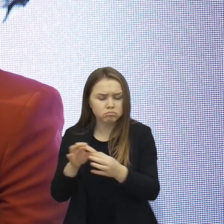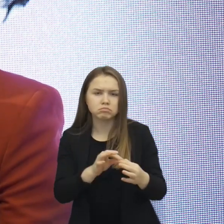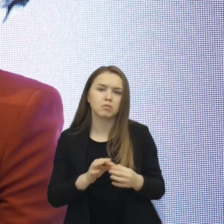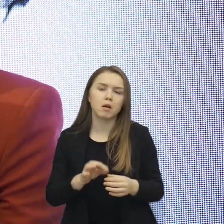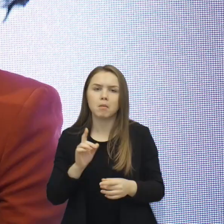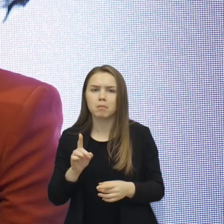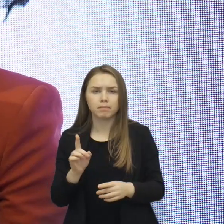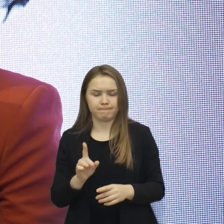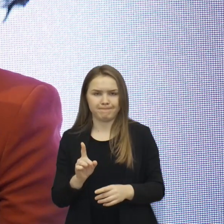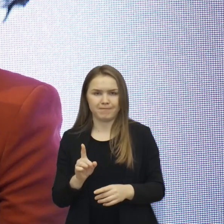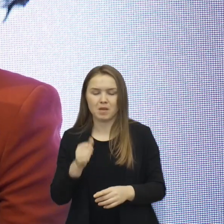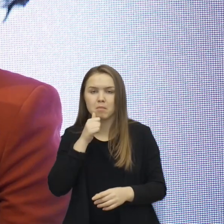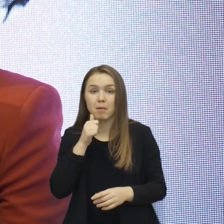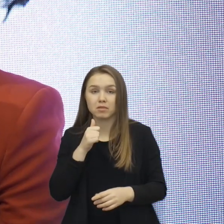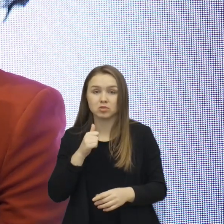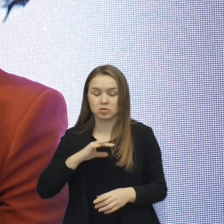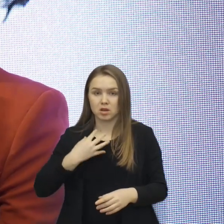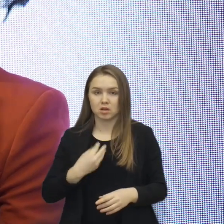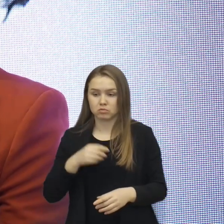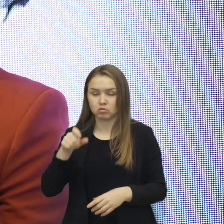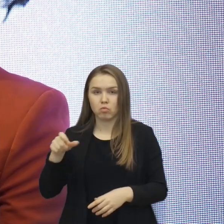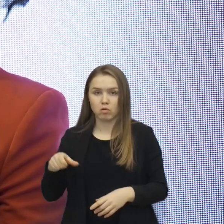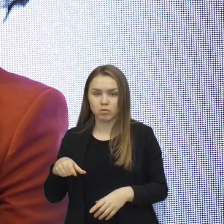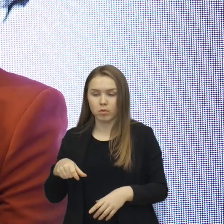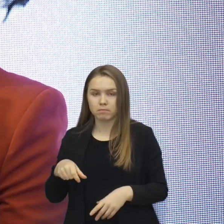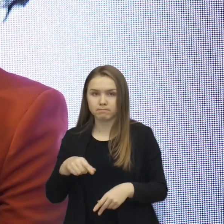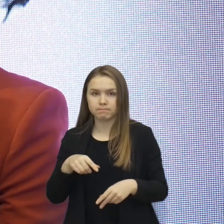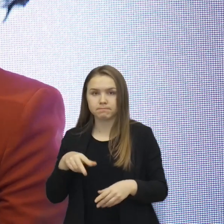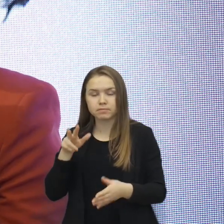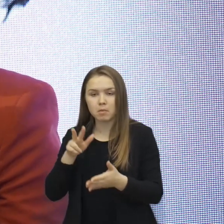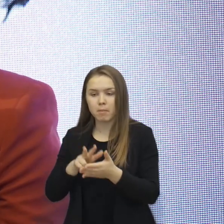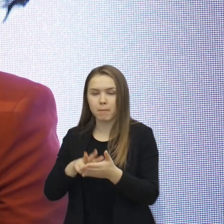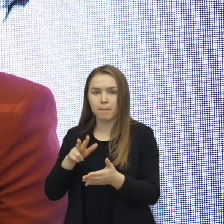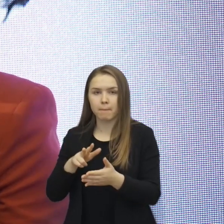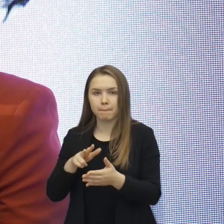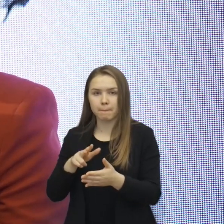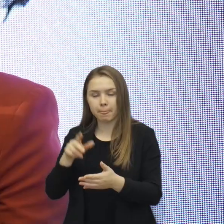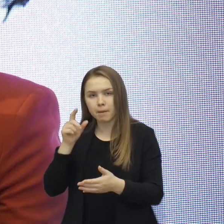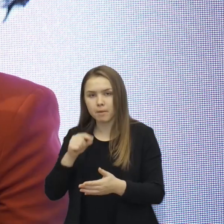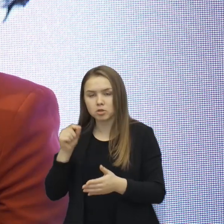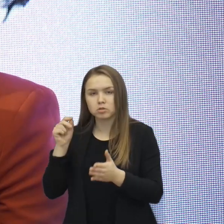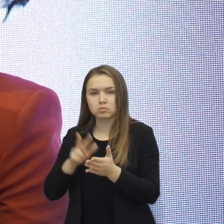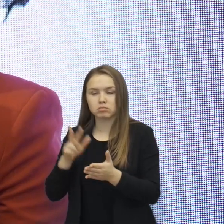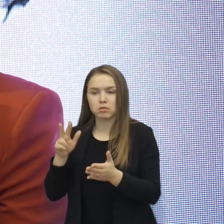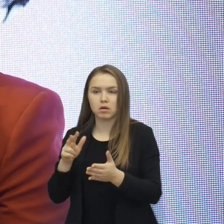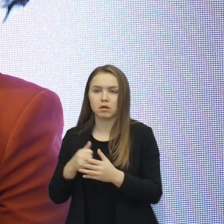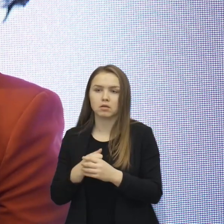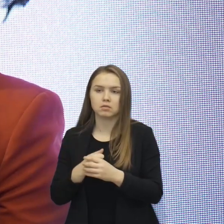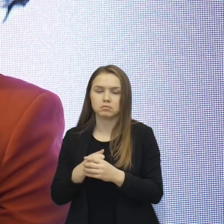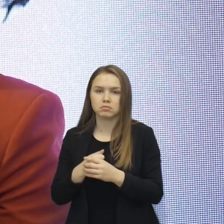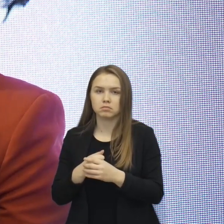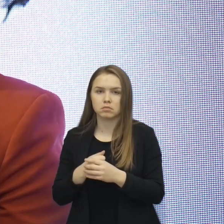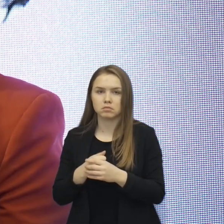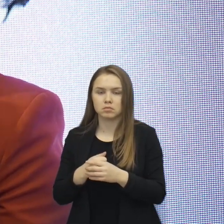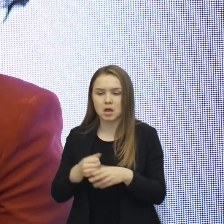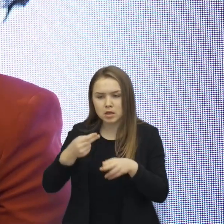lytinės tapatybės, pavyzdžiui, įstatymo, pripažinimo įstatymo priėmimas niekaip nepakenktų niekam kitam, netimtų jokių teisių